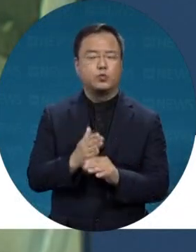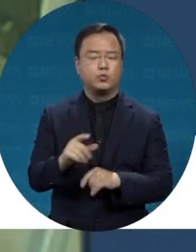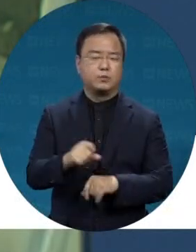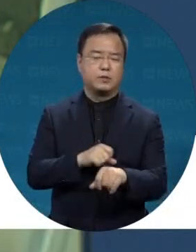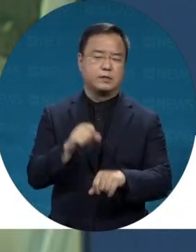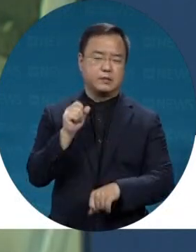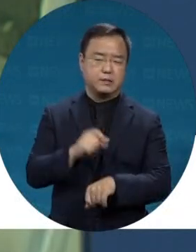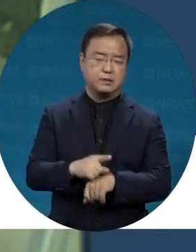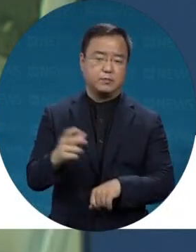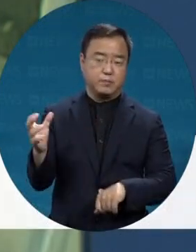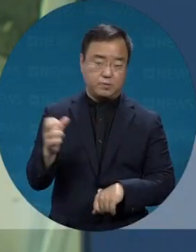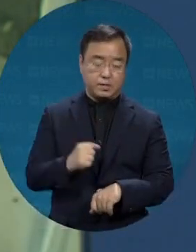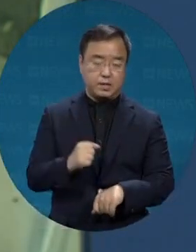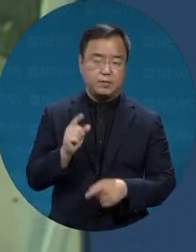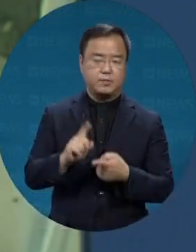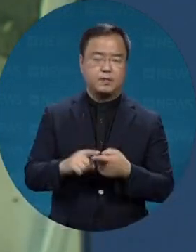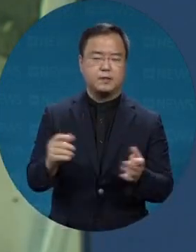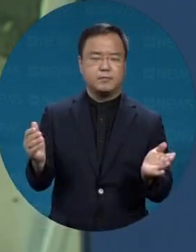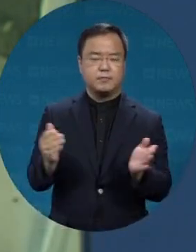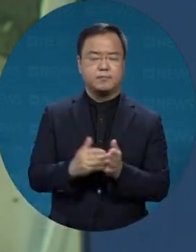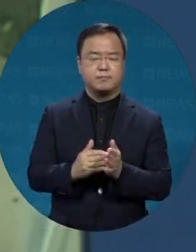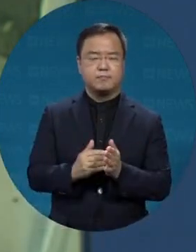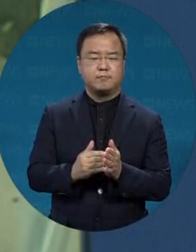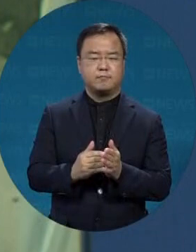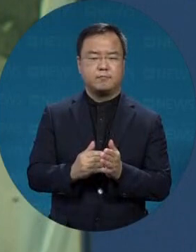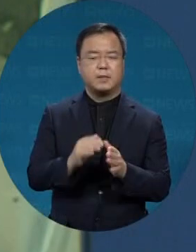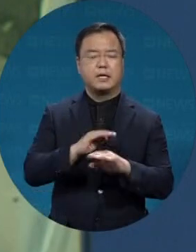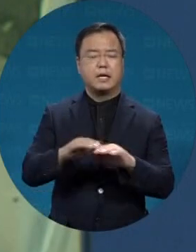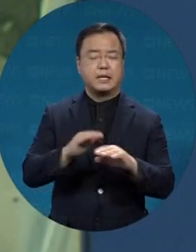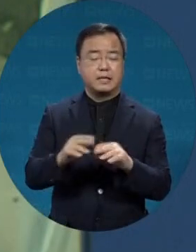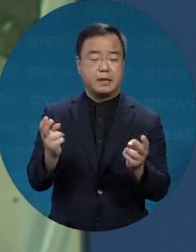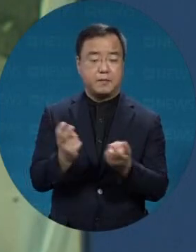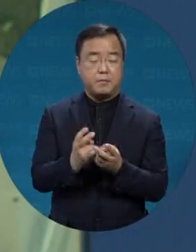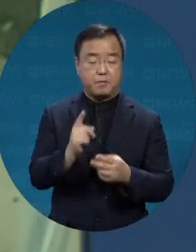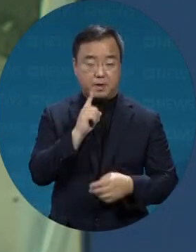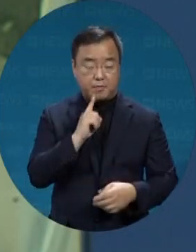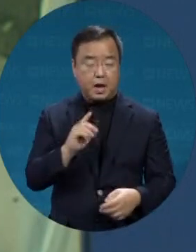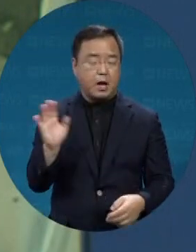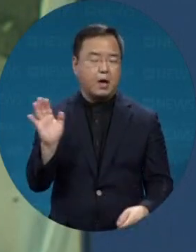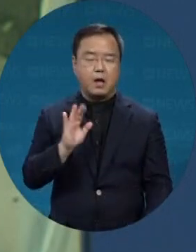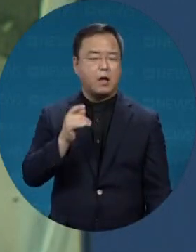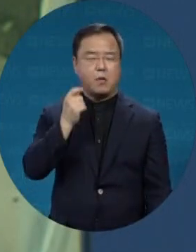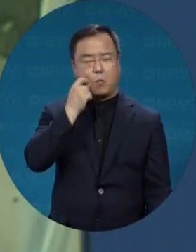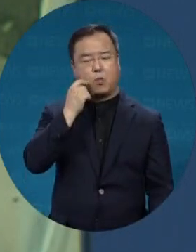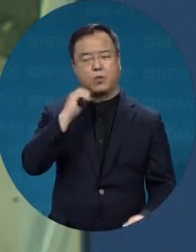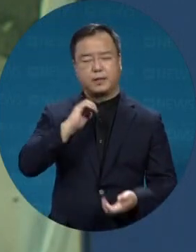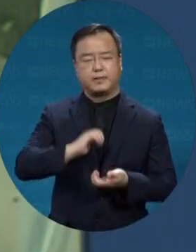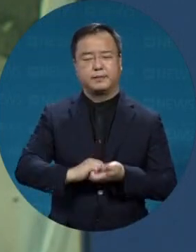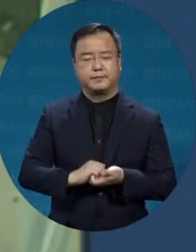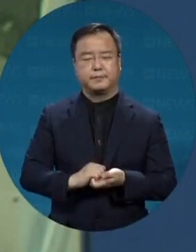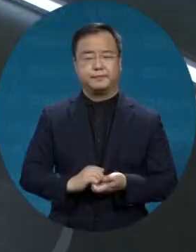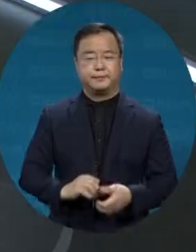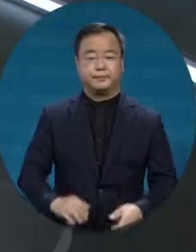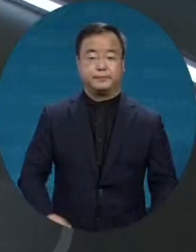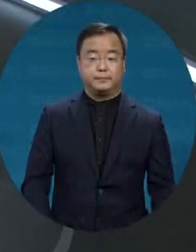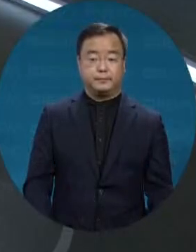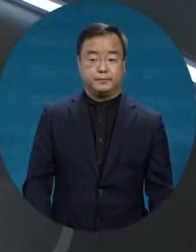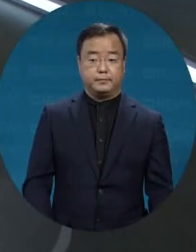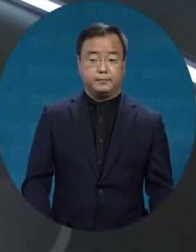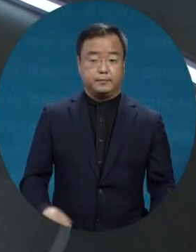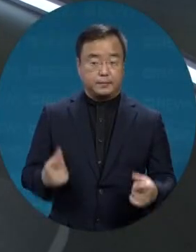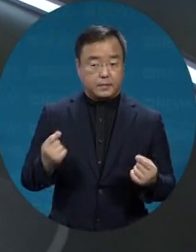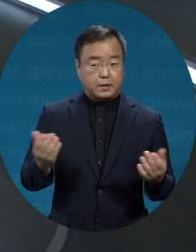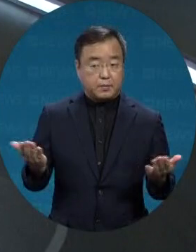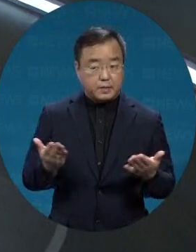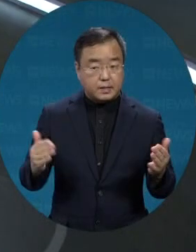특성상이 또한 뭐 그렇게 단정지어서 솔루션을 제시할 수는 없는 그런 문제인 것 같습니다네 이런 작업